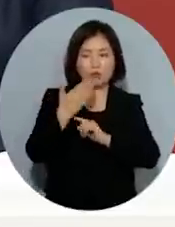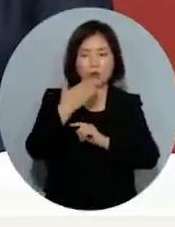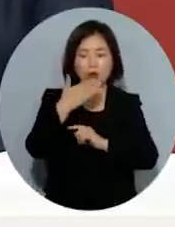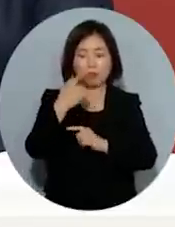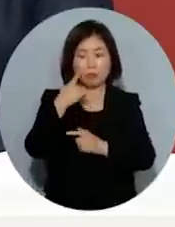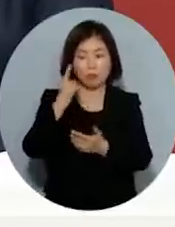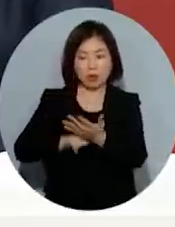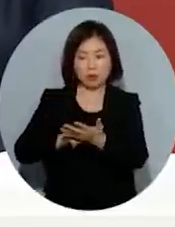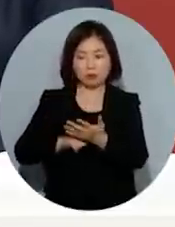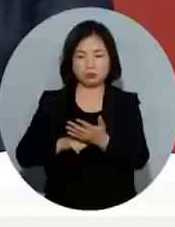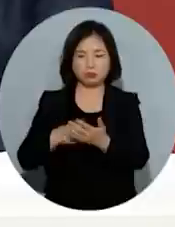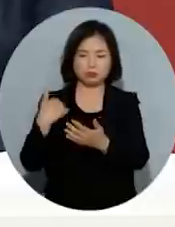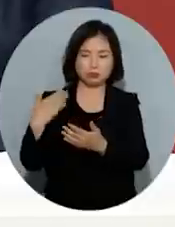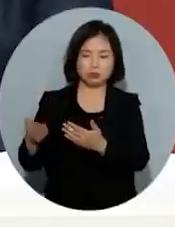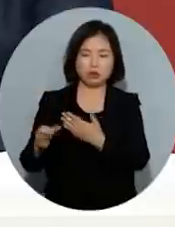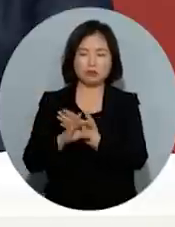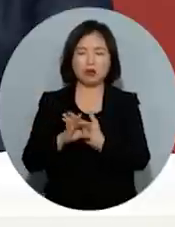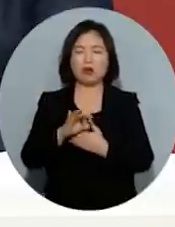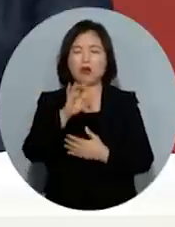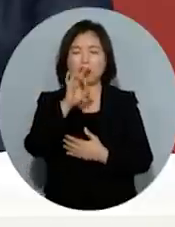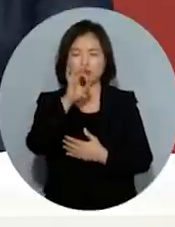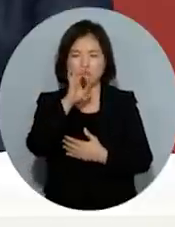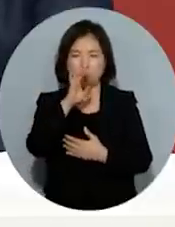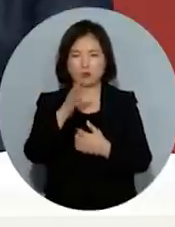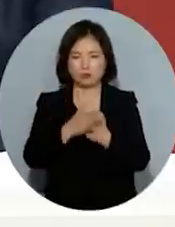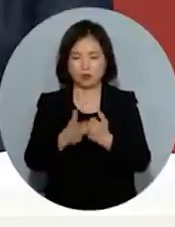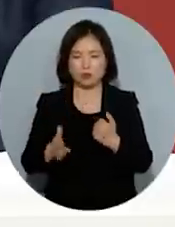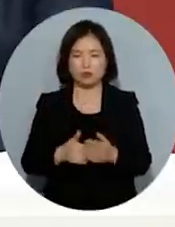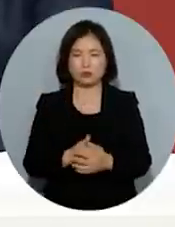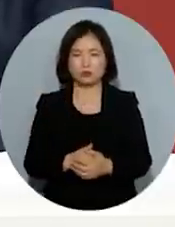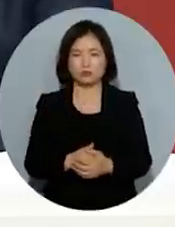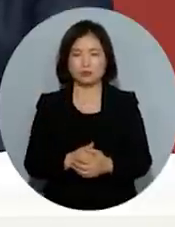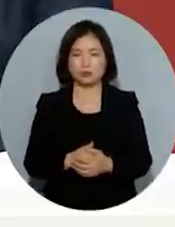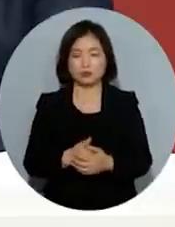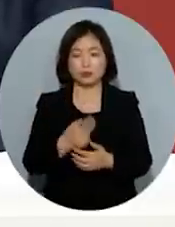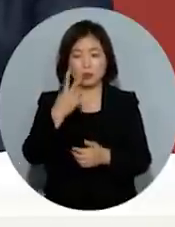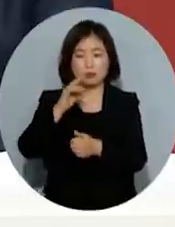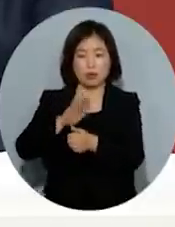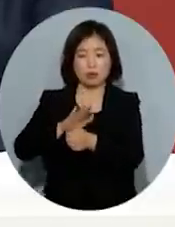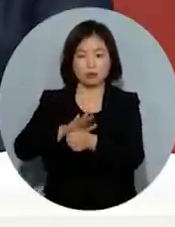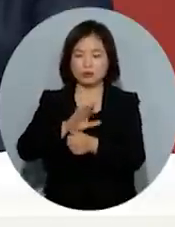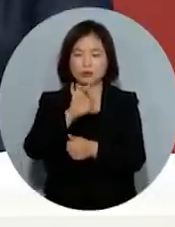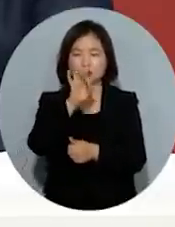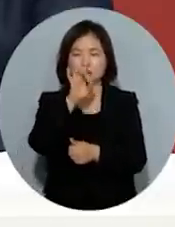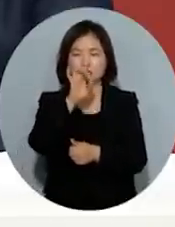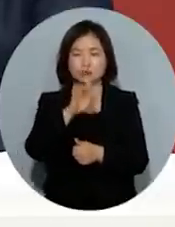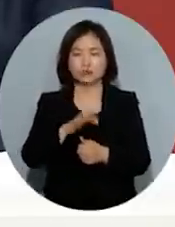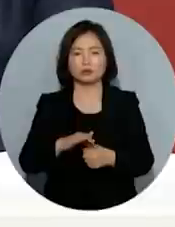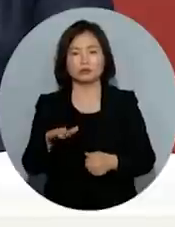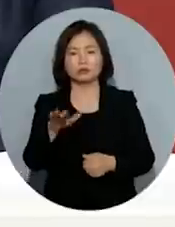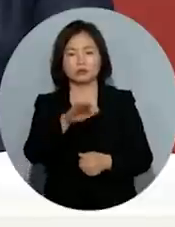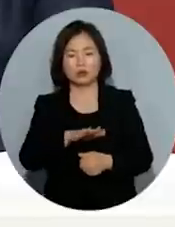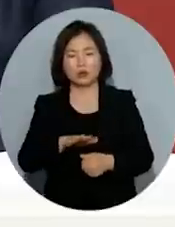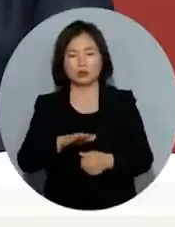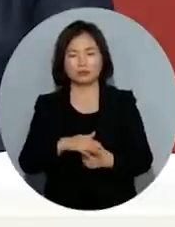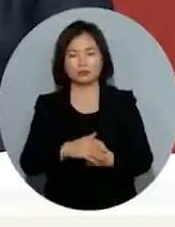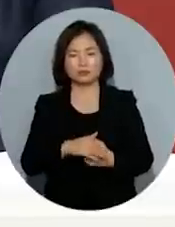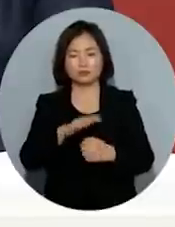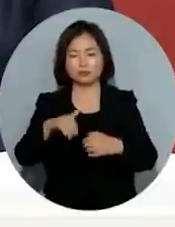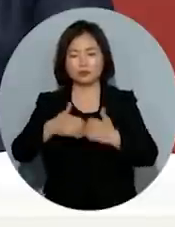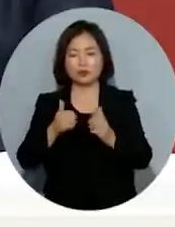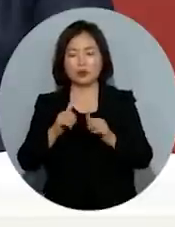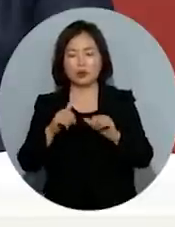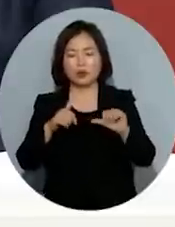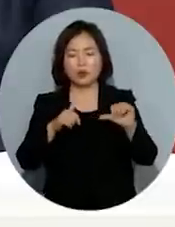그거를 안 하면은 그게 직무유기지 그거를 봐줘야 되는 건 아니지 않습니까? 우리가 우리 당이